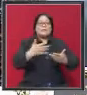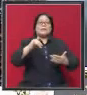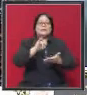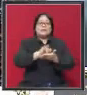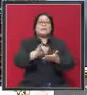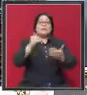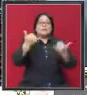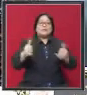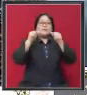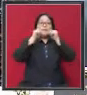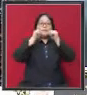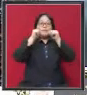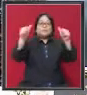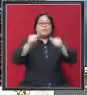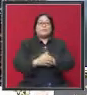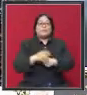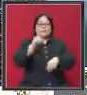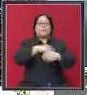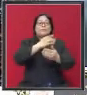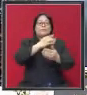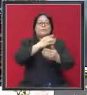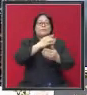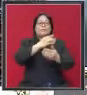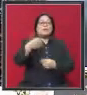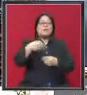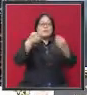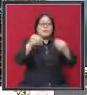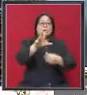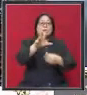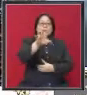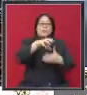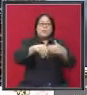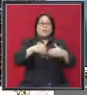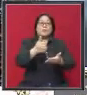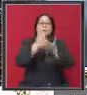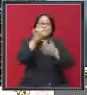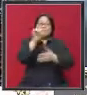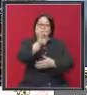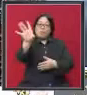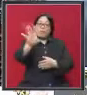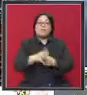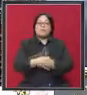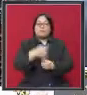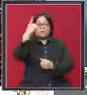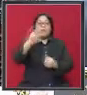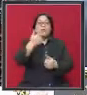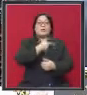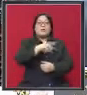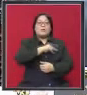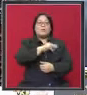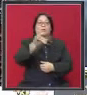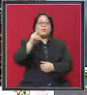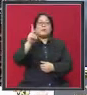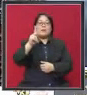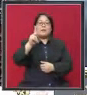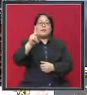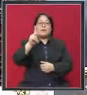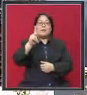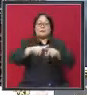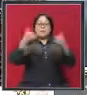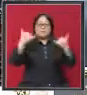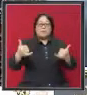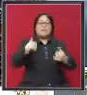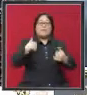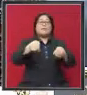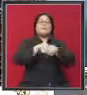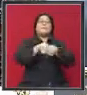saya ingin umumkan pada hari itu berbelanjawan kita hanya memberi RM500 bantuan one off kepada Kementerian Kesihatan. Tetapi